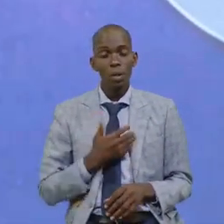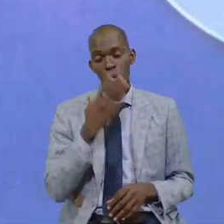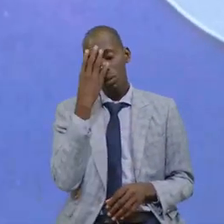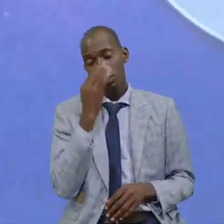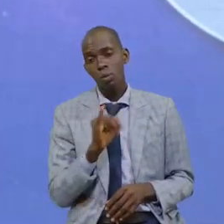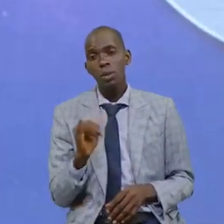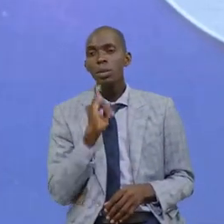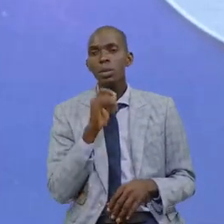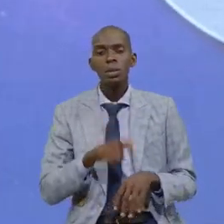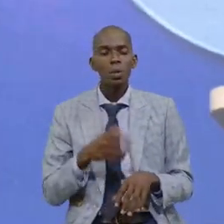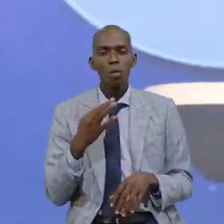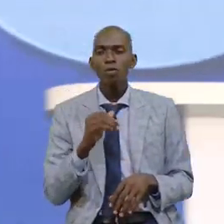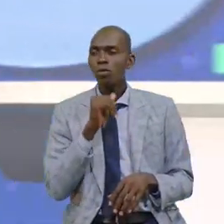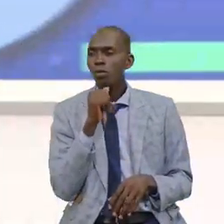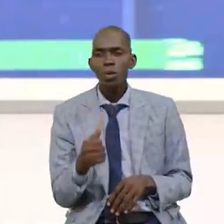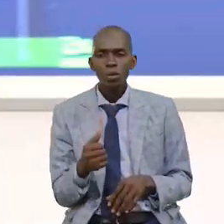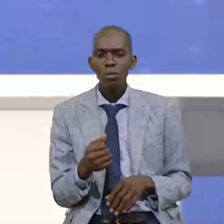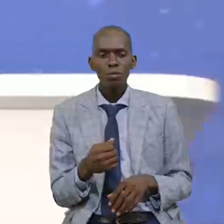sommeil, c'est un moment